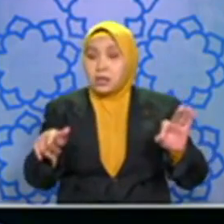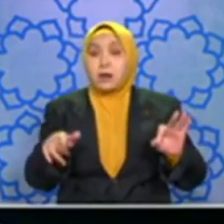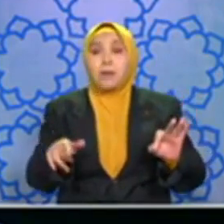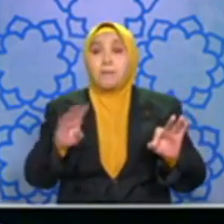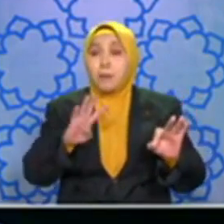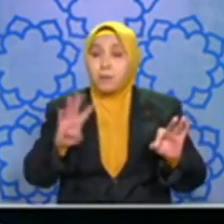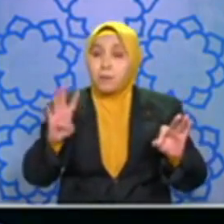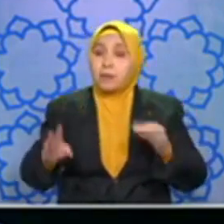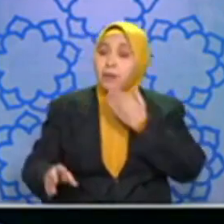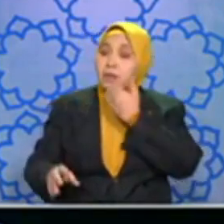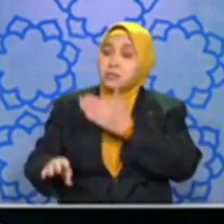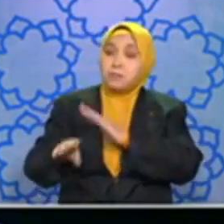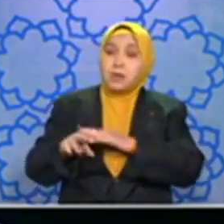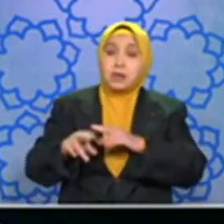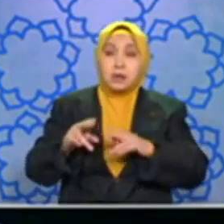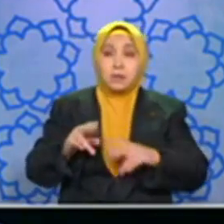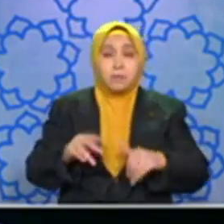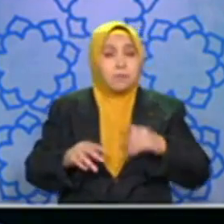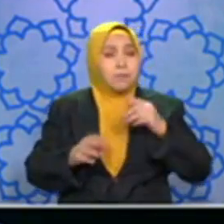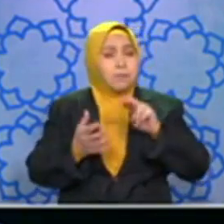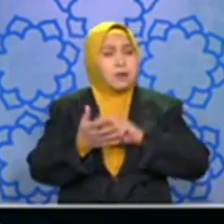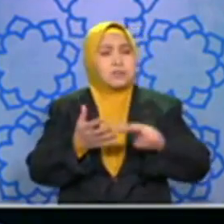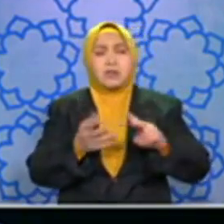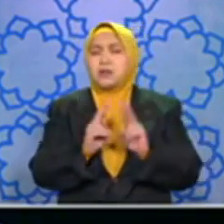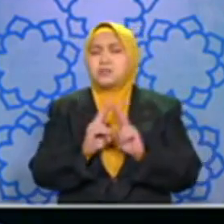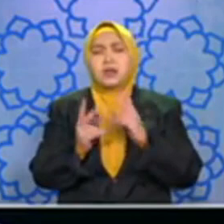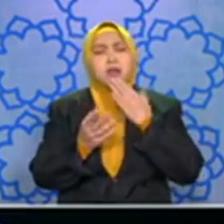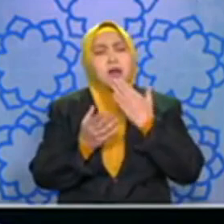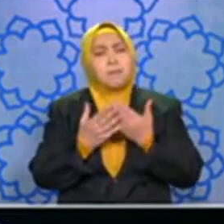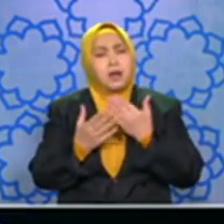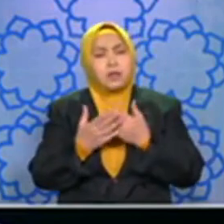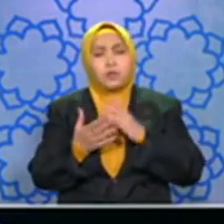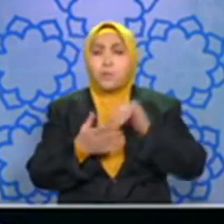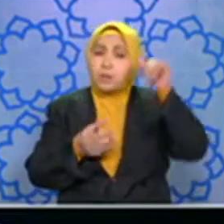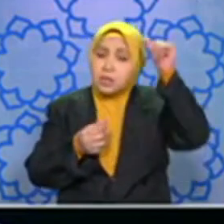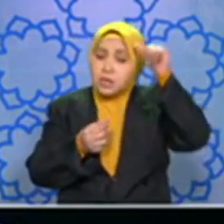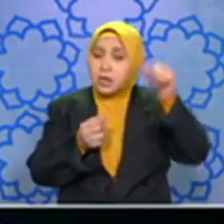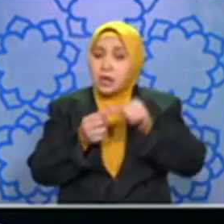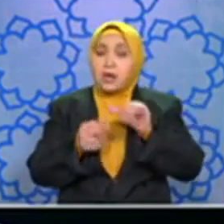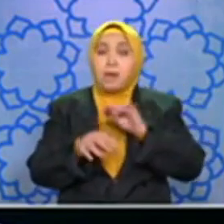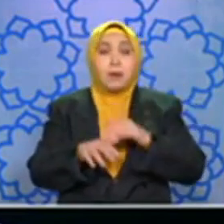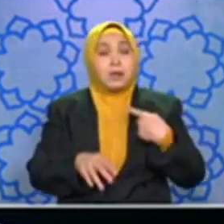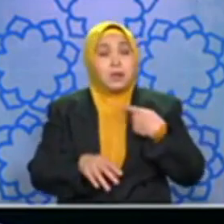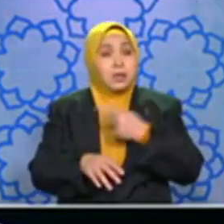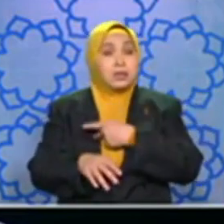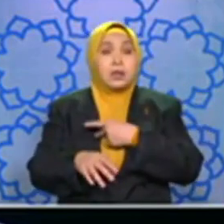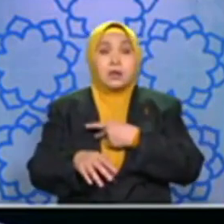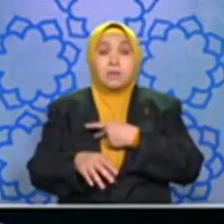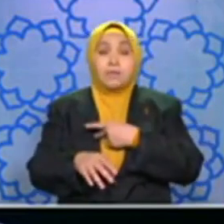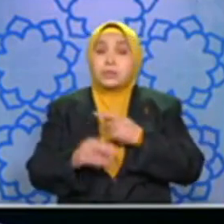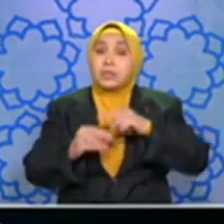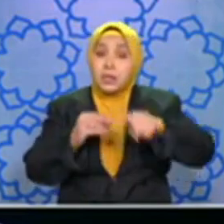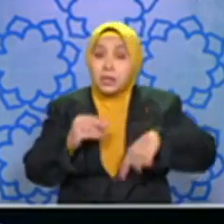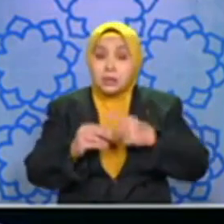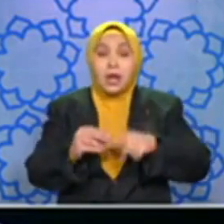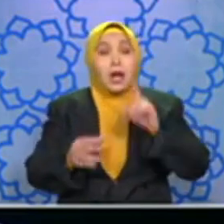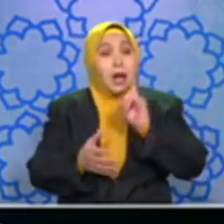Ustaz Tirmizi, ya. Bacaan yang amat baik sebentar tadi mengingatkan kepada kita tentang